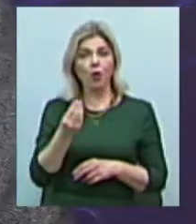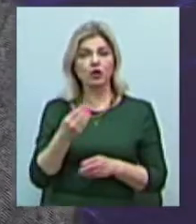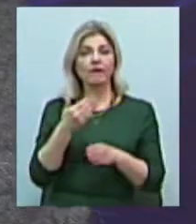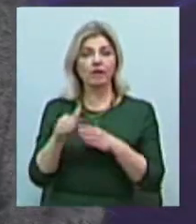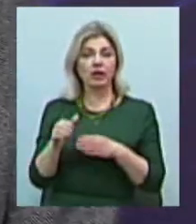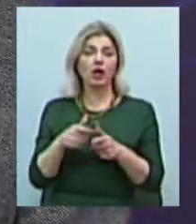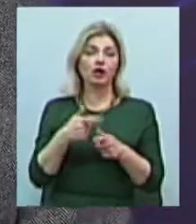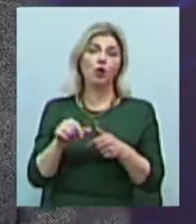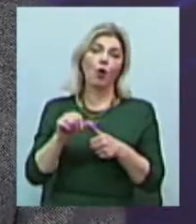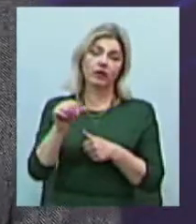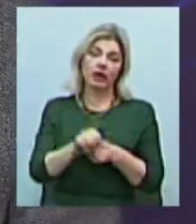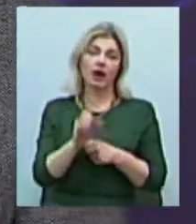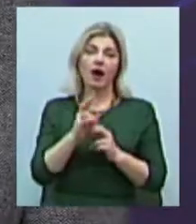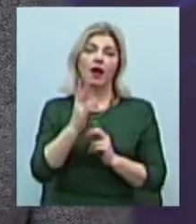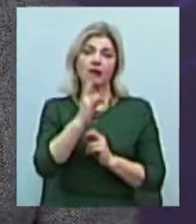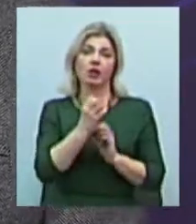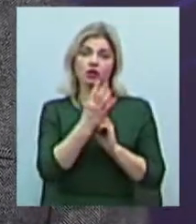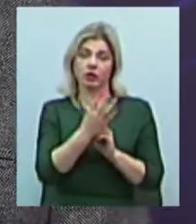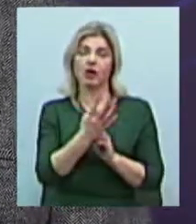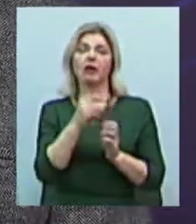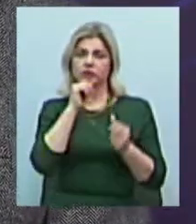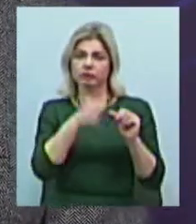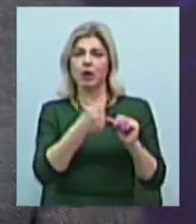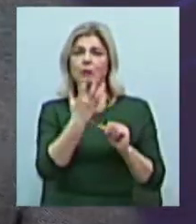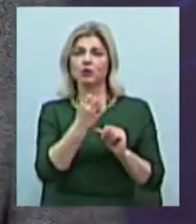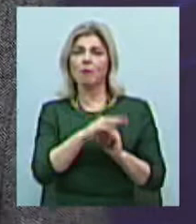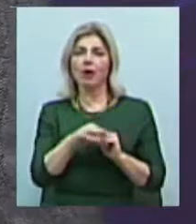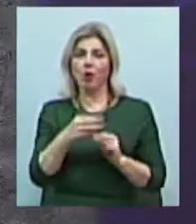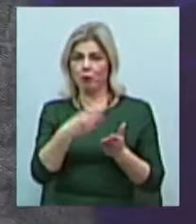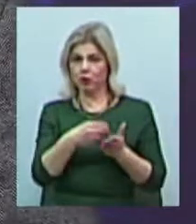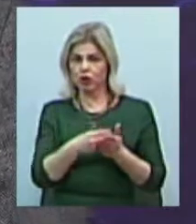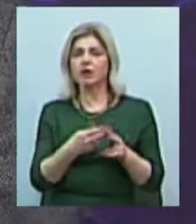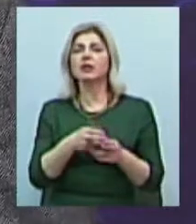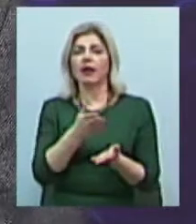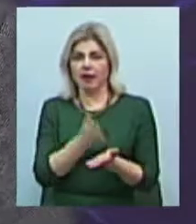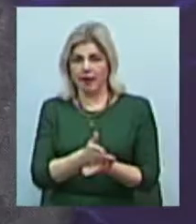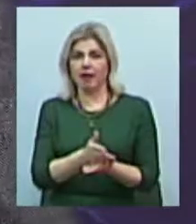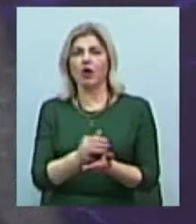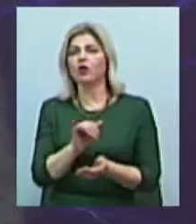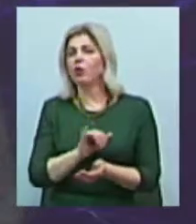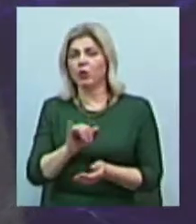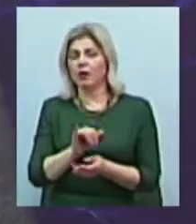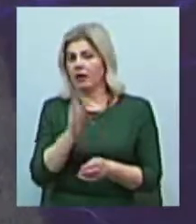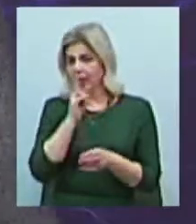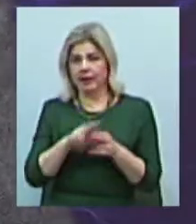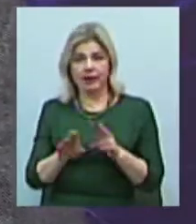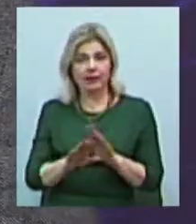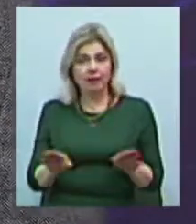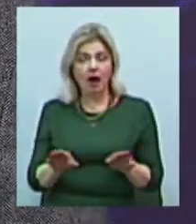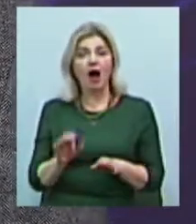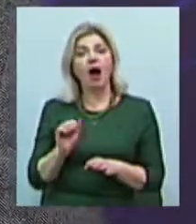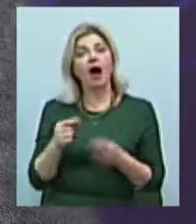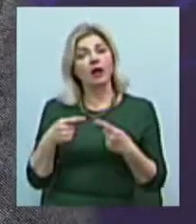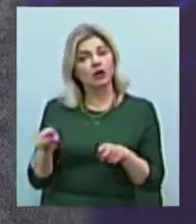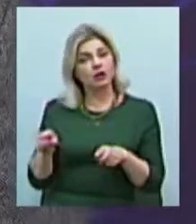чи окремо, як Н-14 закріплено 500 мільйонів в бюджеті. Тобто це вже є, воно нікуди не дінеться. А